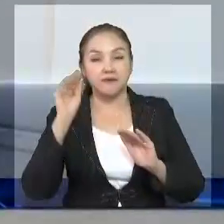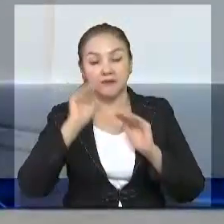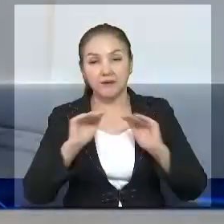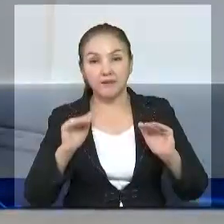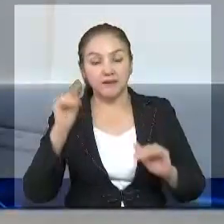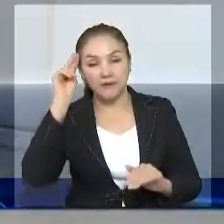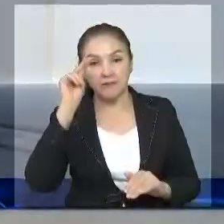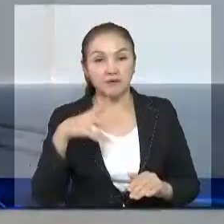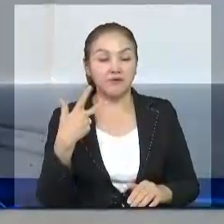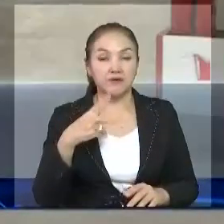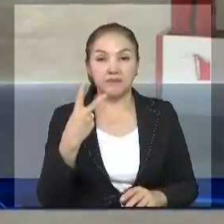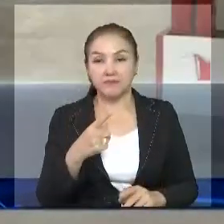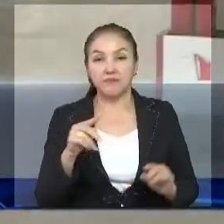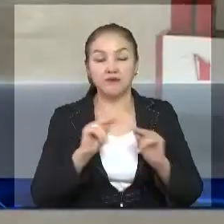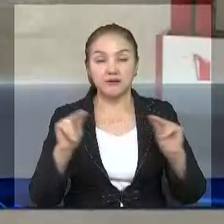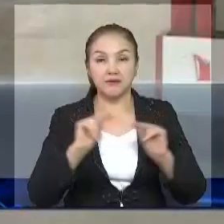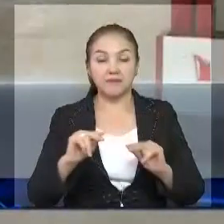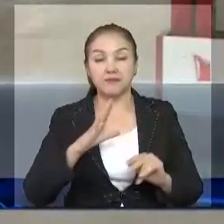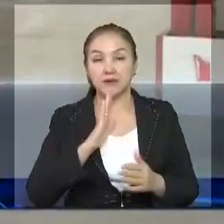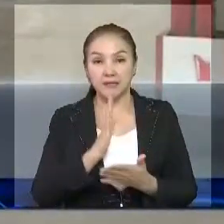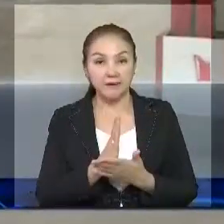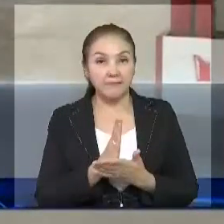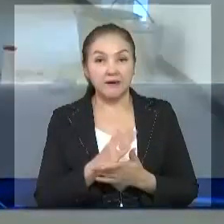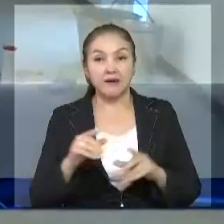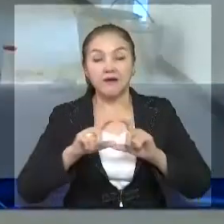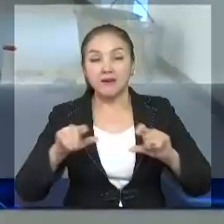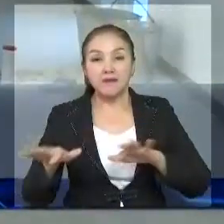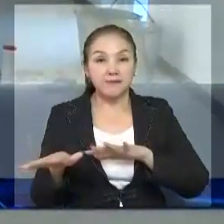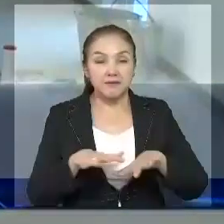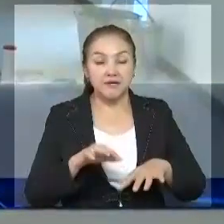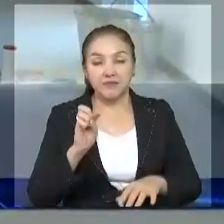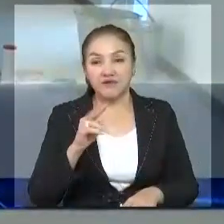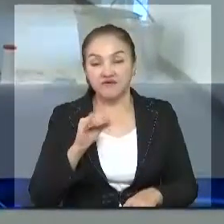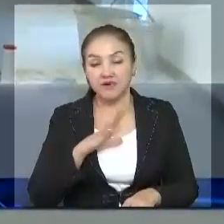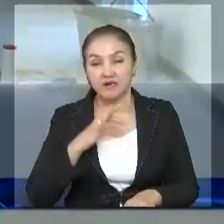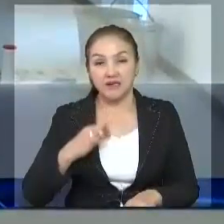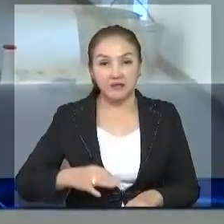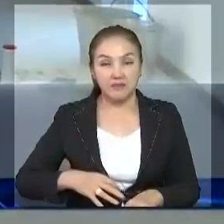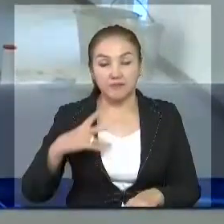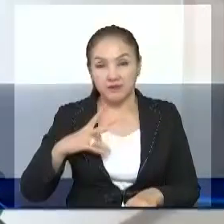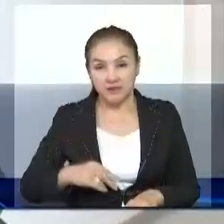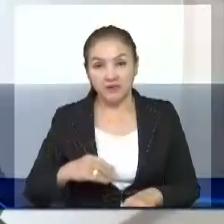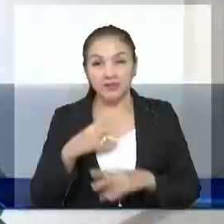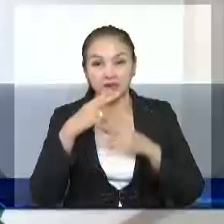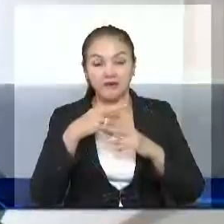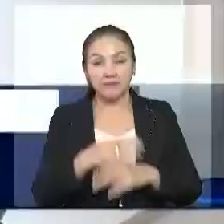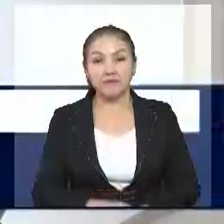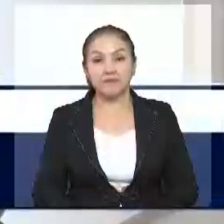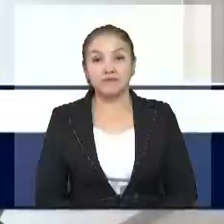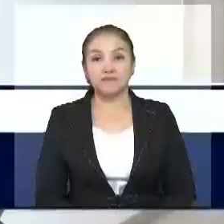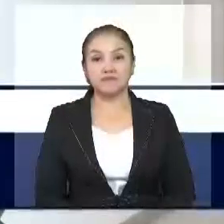алады, 31 мұғалім тәлім береді. Айта кетейік, мектептегі іс-шаралар да Аманғос Сансызбайұлының жіті назарында. Аманғос